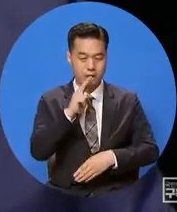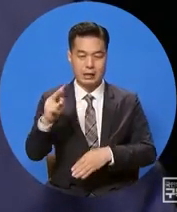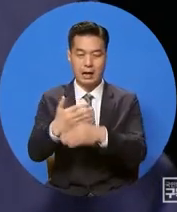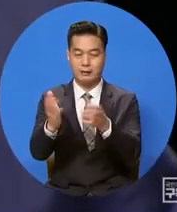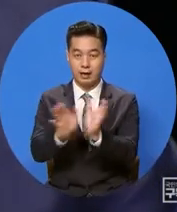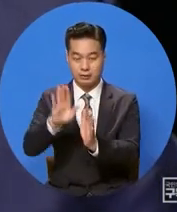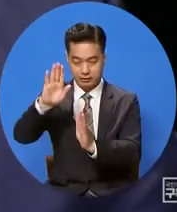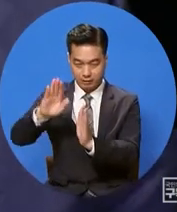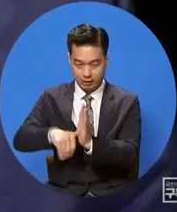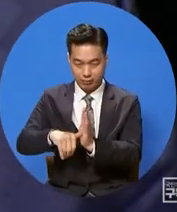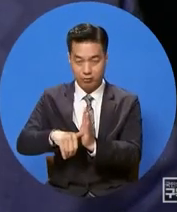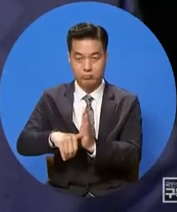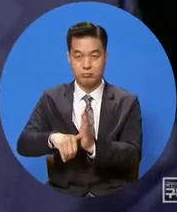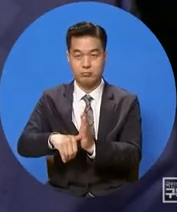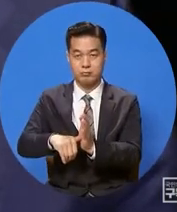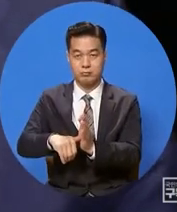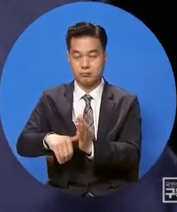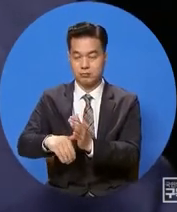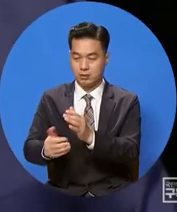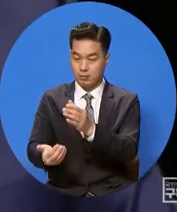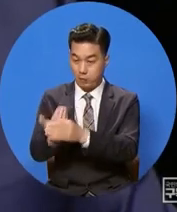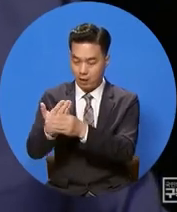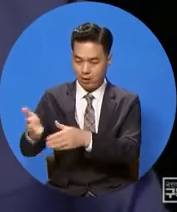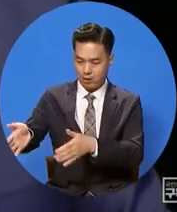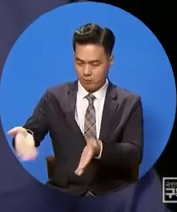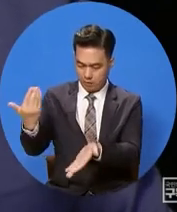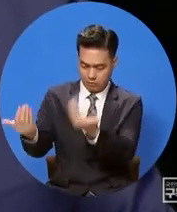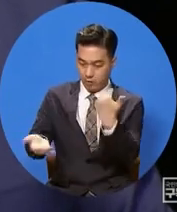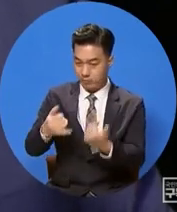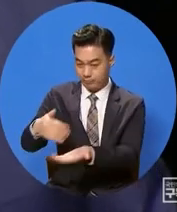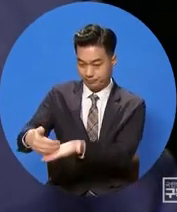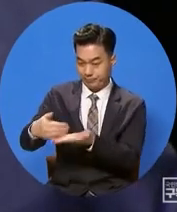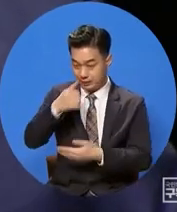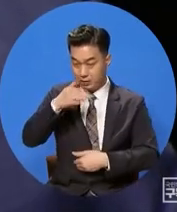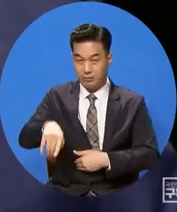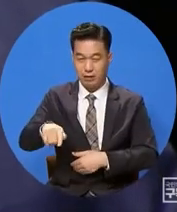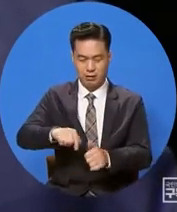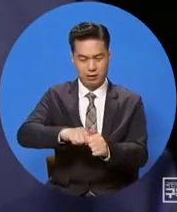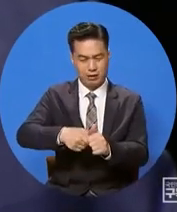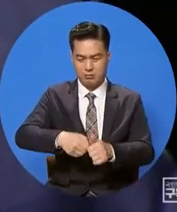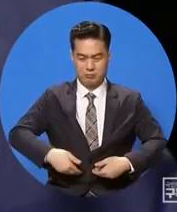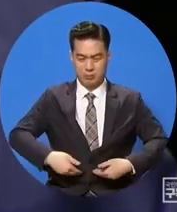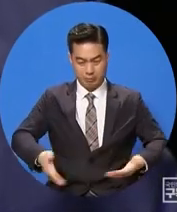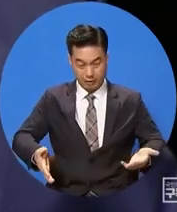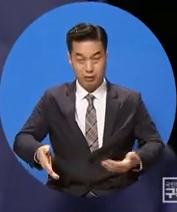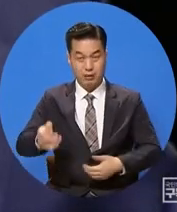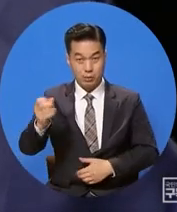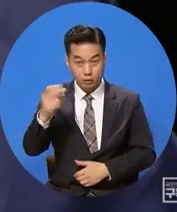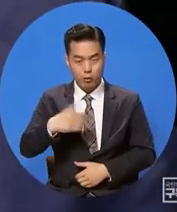야당에서 그 당시에 문제를 들고 일어냈지만 예. 이거는 가벌성이 없다. 그리고 누가